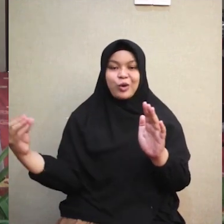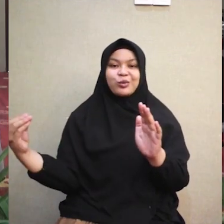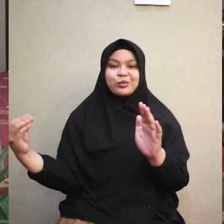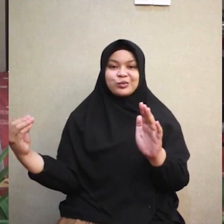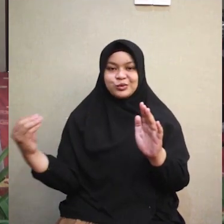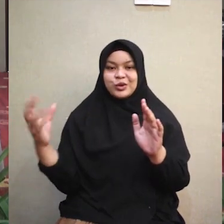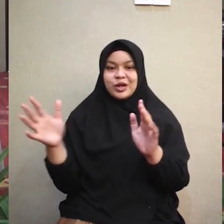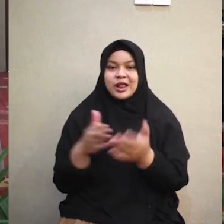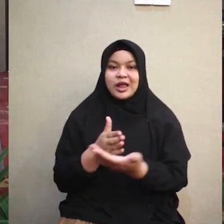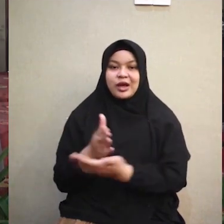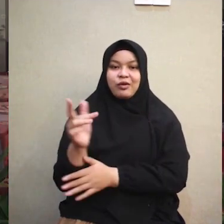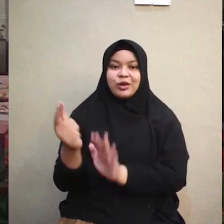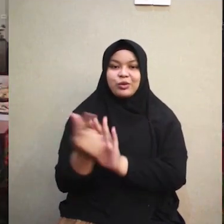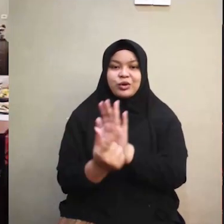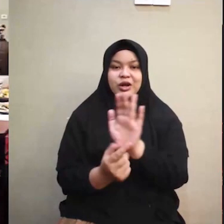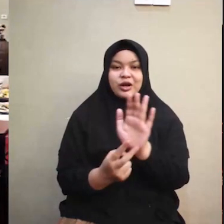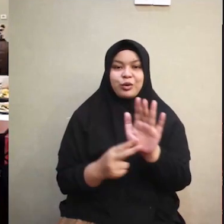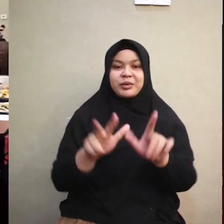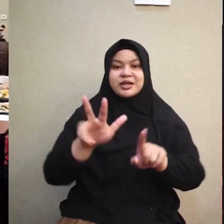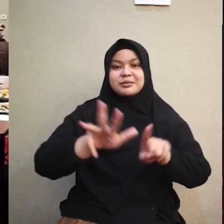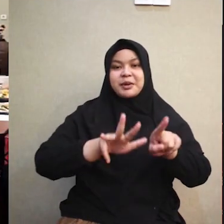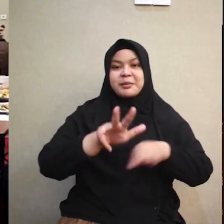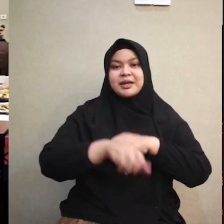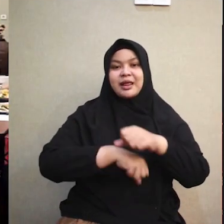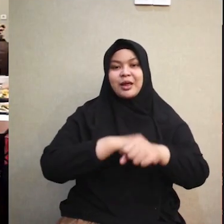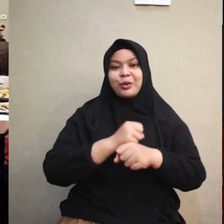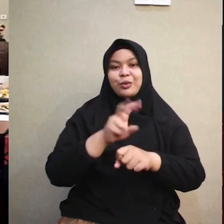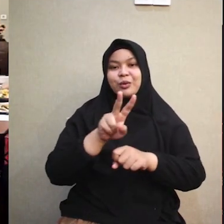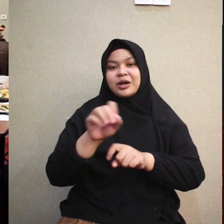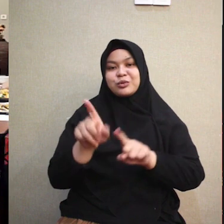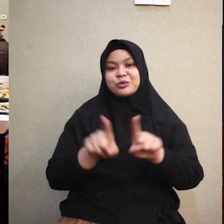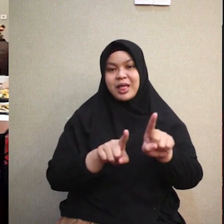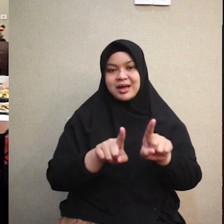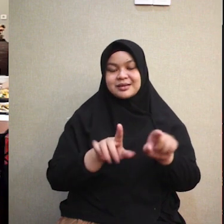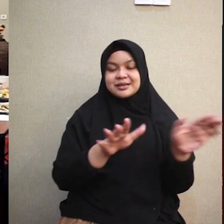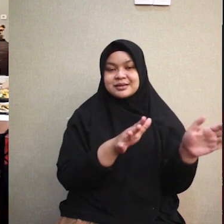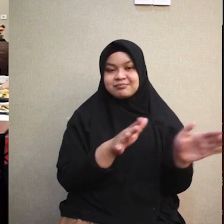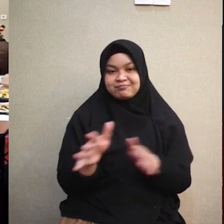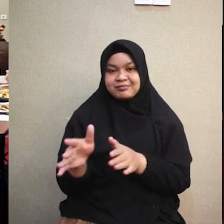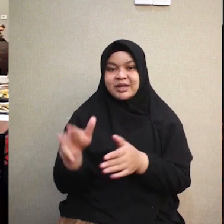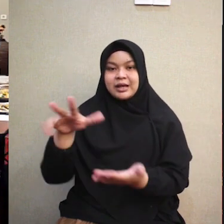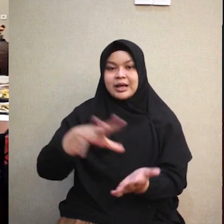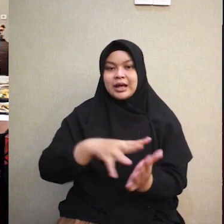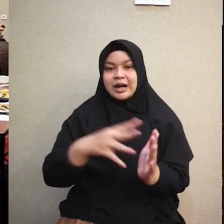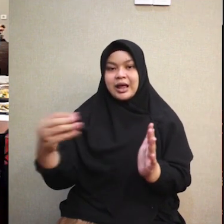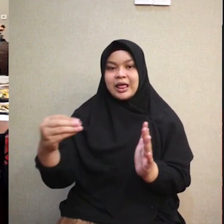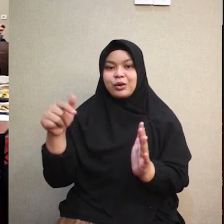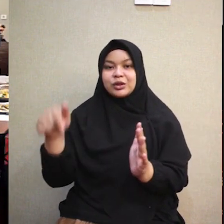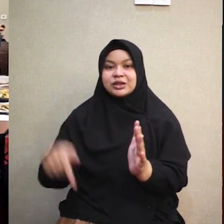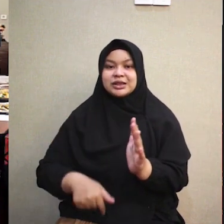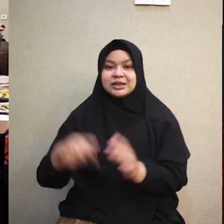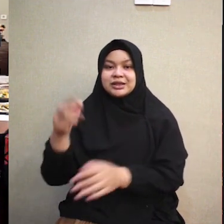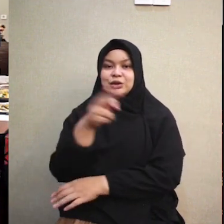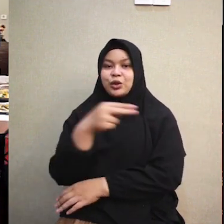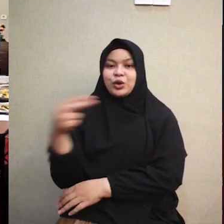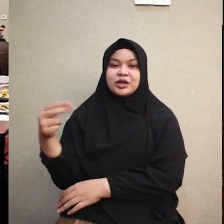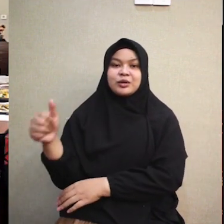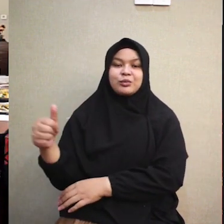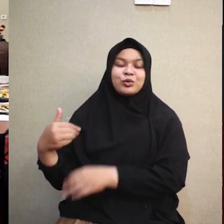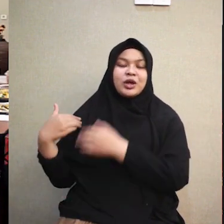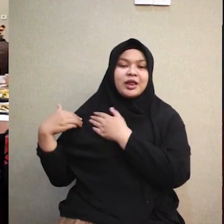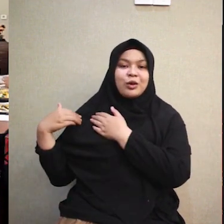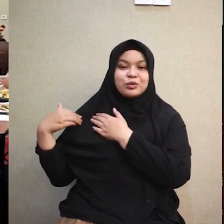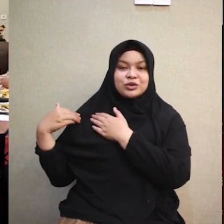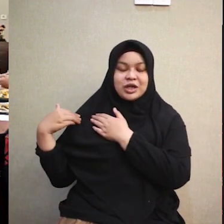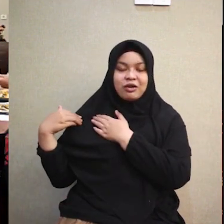lewat undang-undang nomor 19 tahun 2011 yang dengan notifikasi ini kemudian Indonesia itu punya tanggung jawab